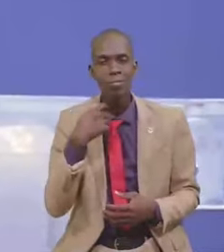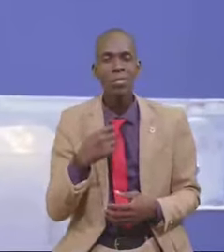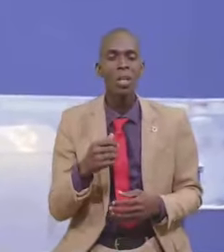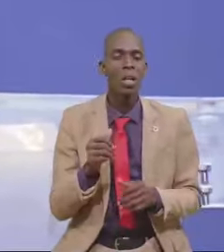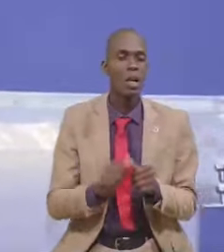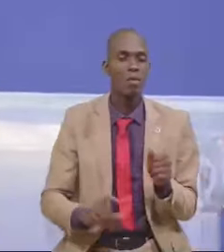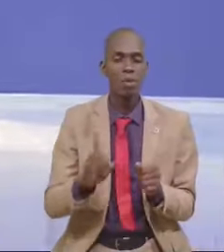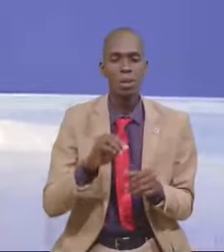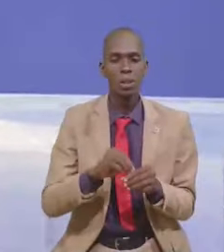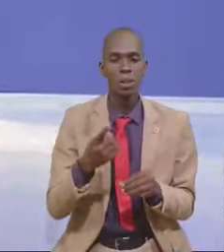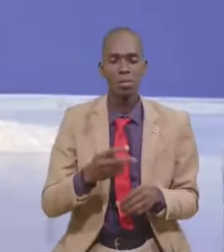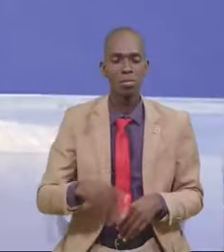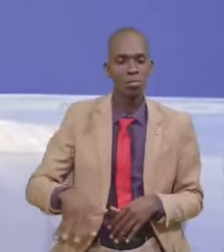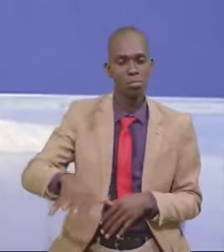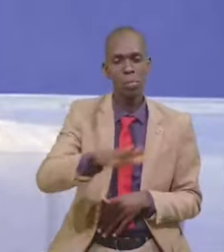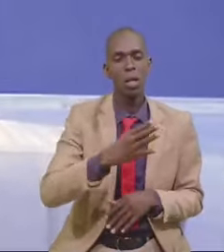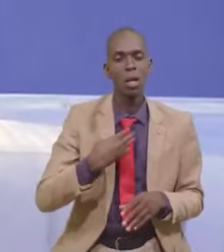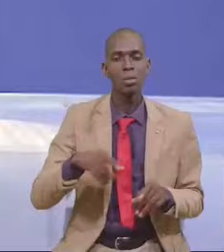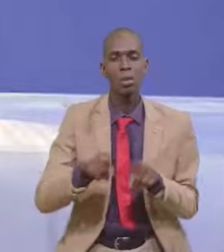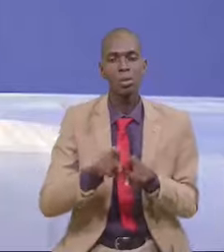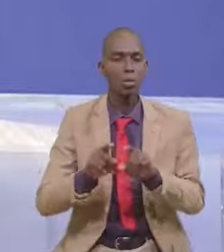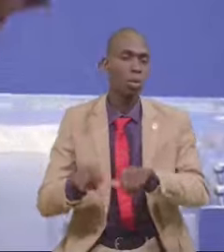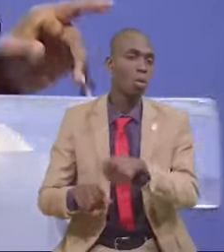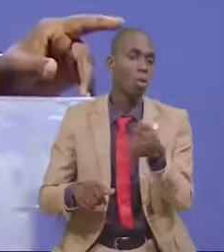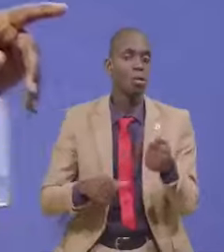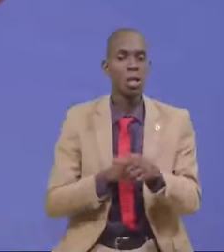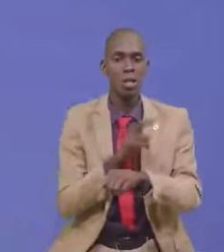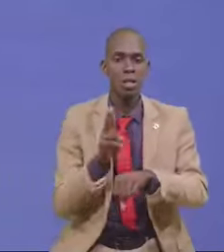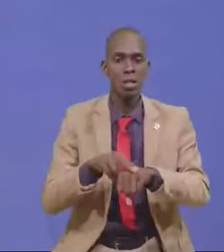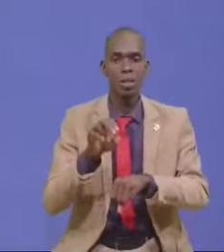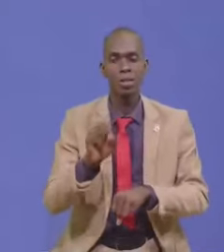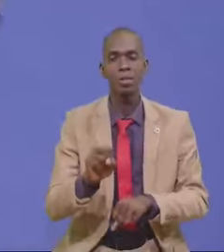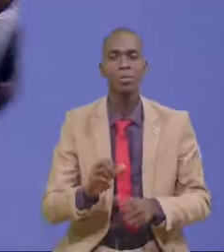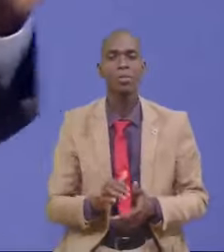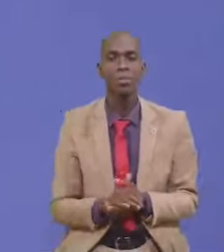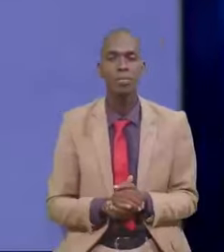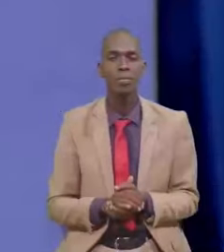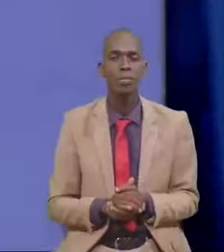Il y avait la famine partout sur la terre et dans tout le monde.